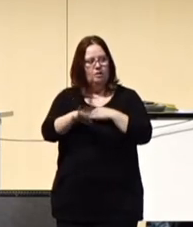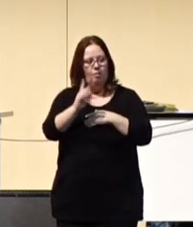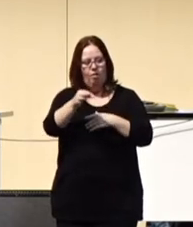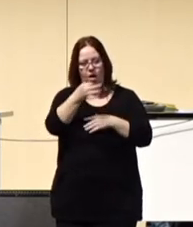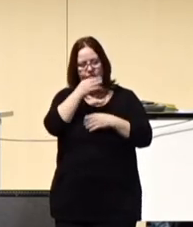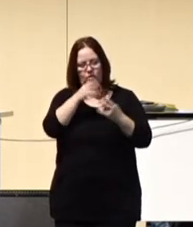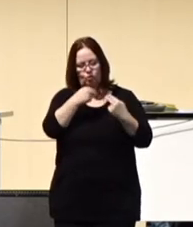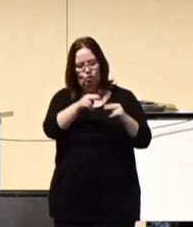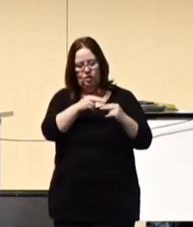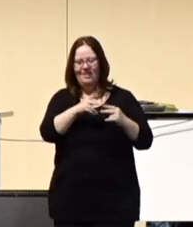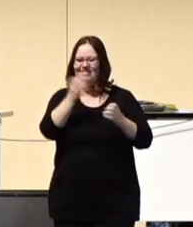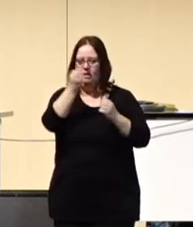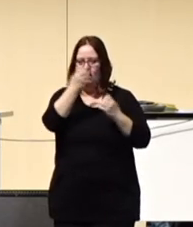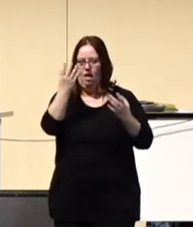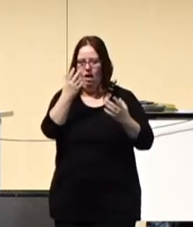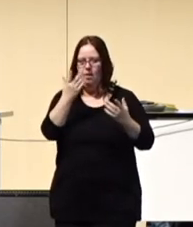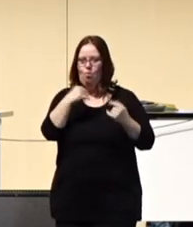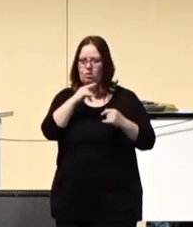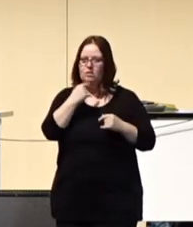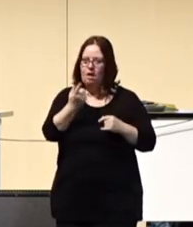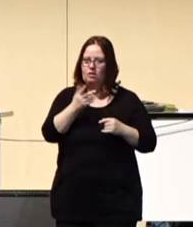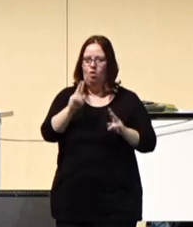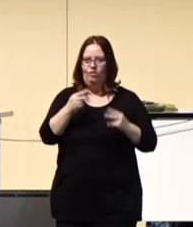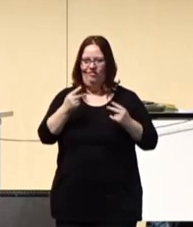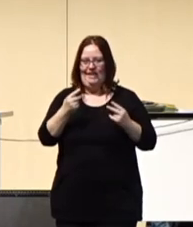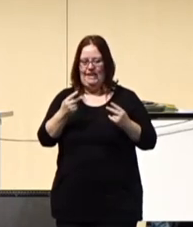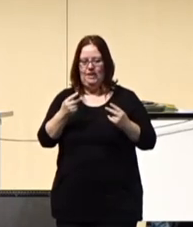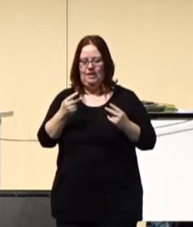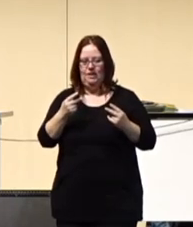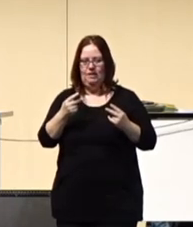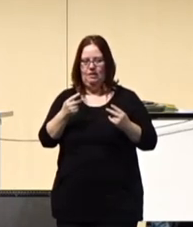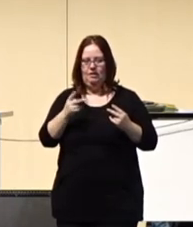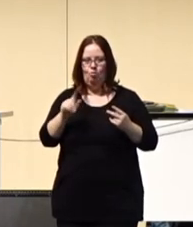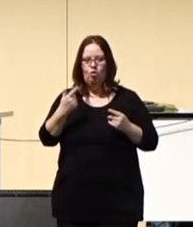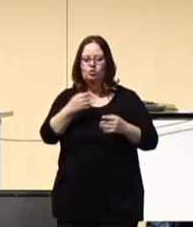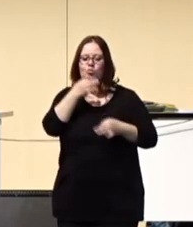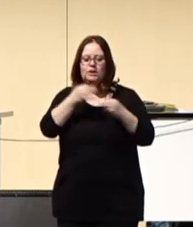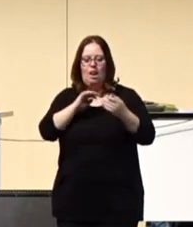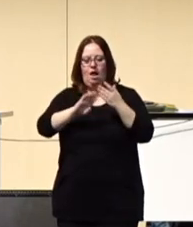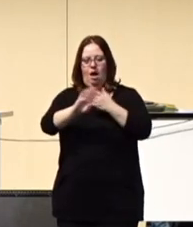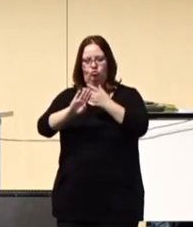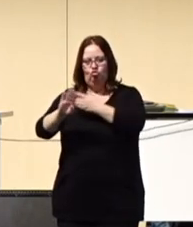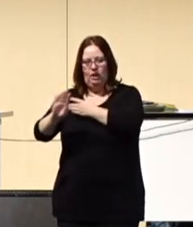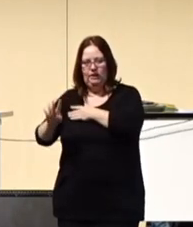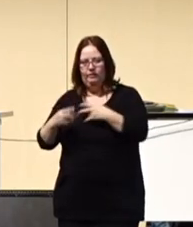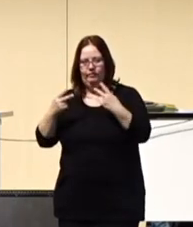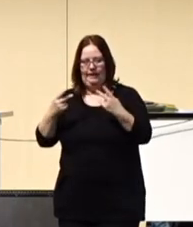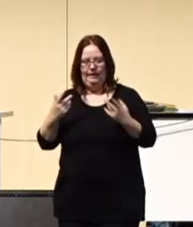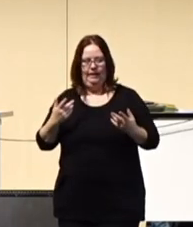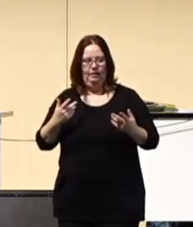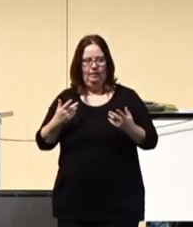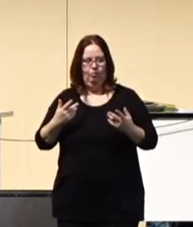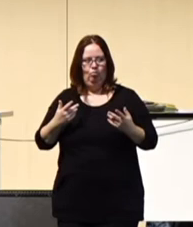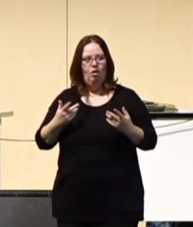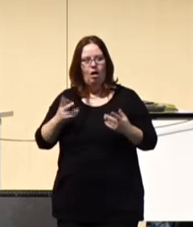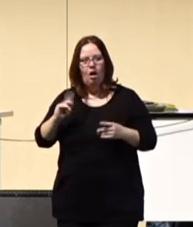Anfrage zurück, ist natürlich klar, dass das Hinwirken auf der Einwirkung auf bestimmte Mindeststandards gerade bei dem